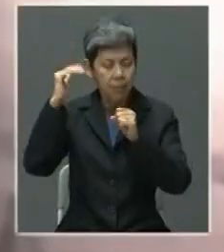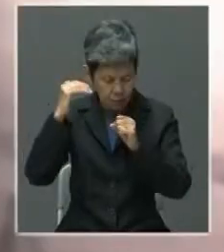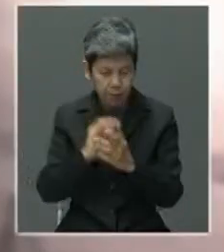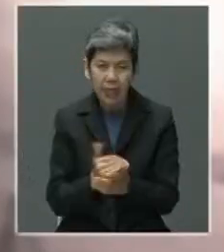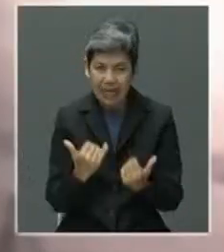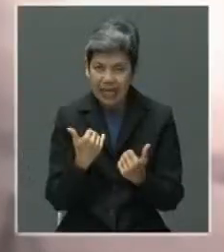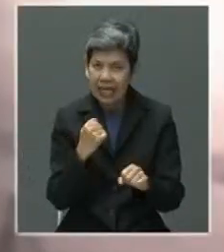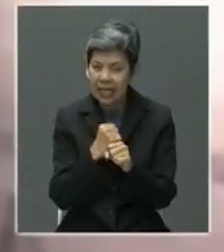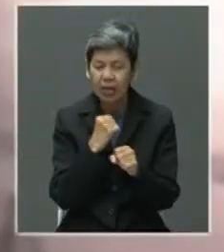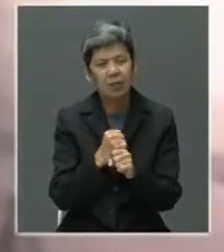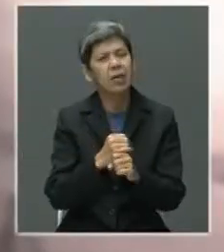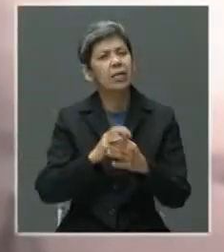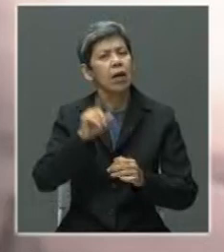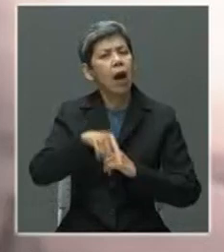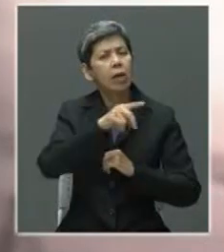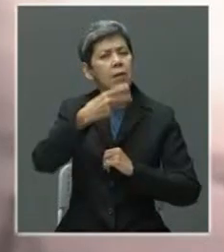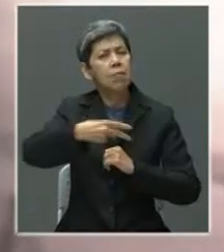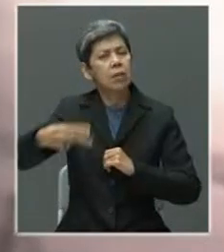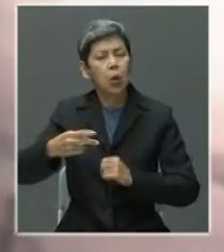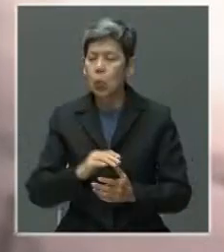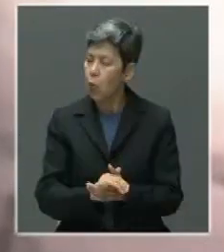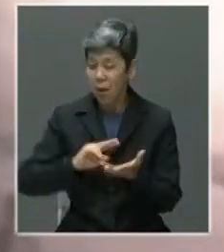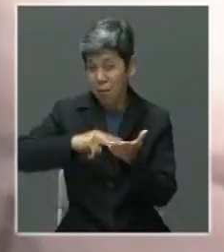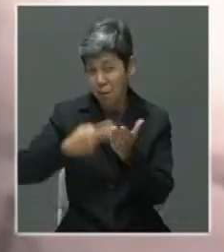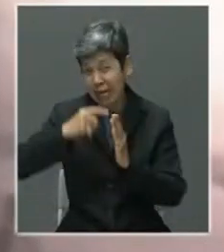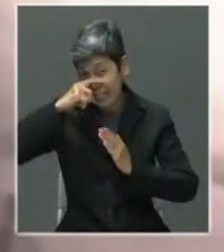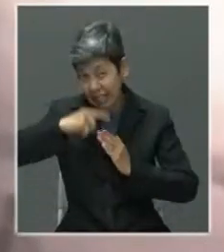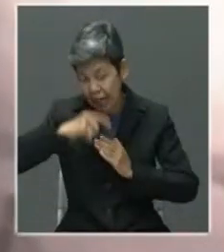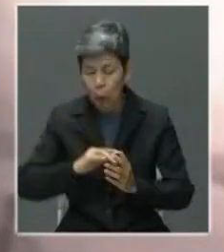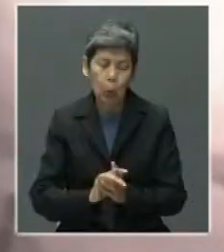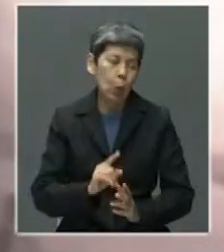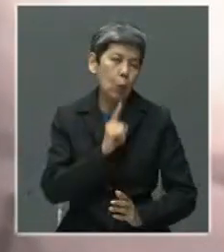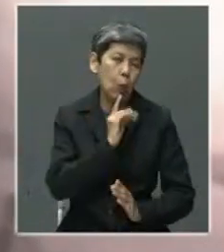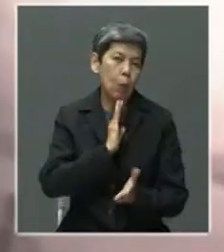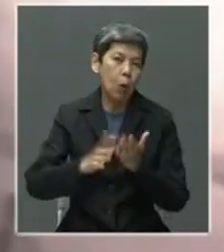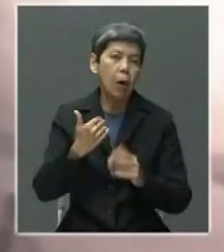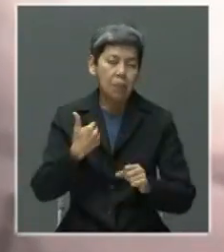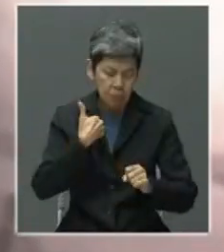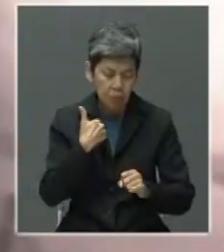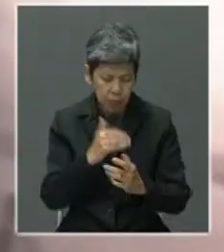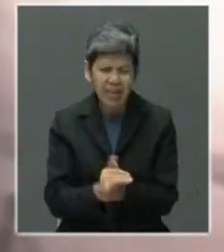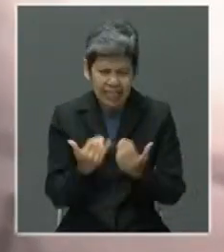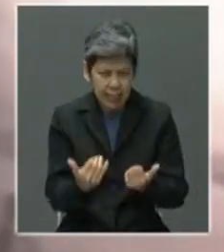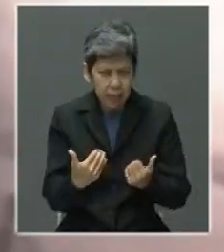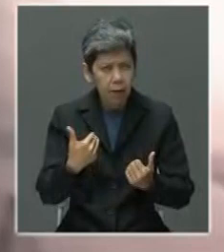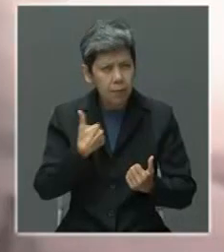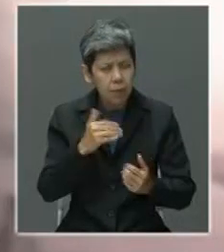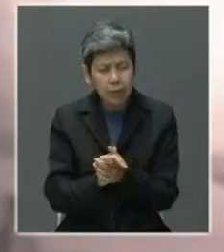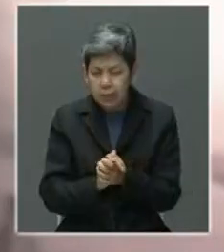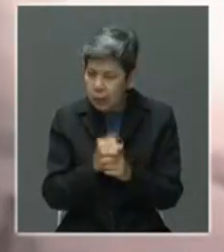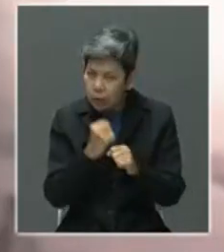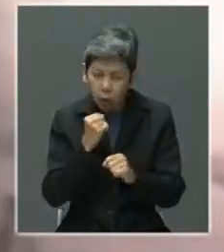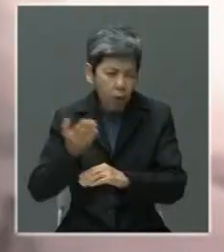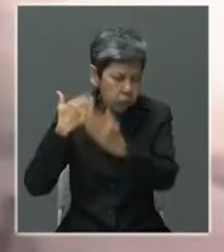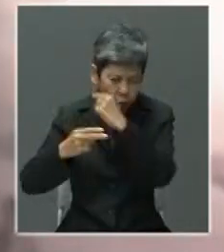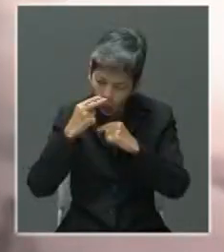แล้วก็เป็นข้อความภาษาอังกฤษที่มีถ้อยคำที่แปลเป็นภาษาไทยแล้วก็หยาบคายนะครับแล้วก็ปรากฏว่าเรื่องนี้เนี่ยก็ถูกขุดคุ้ยจากชาว